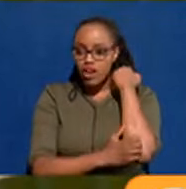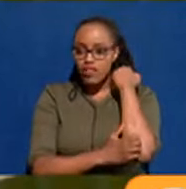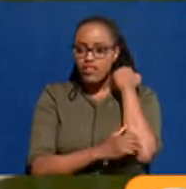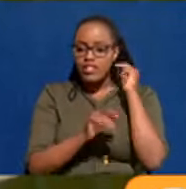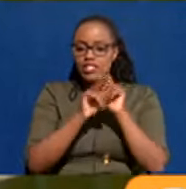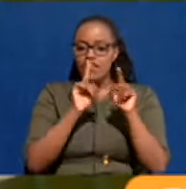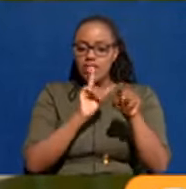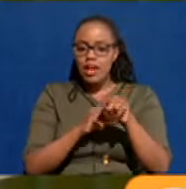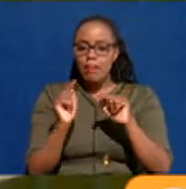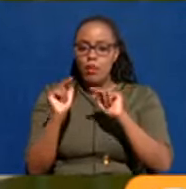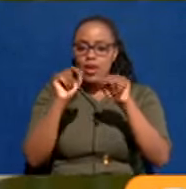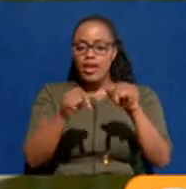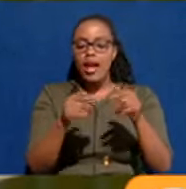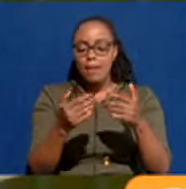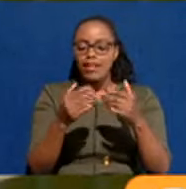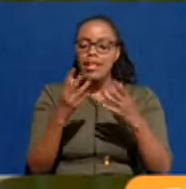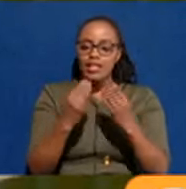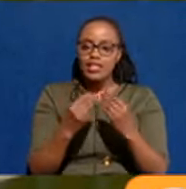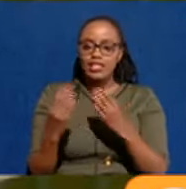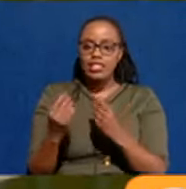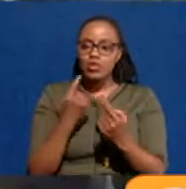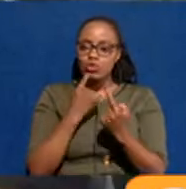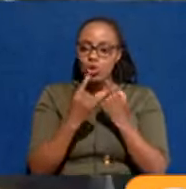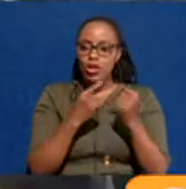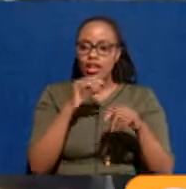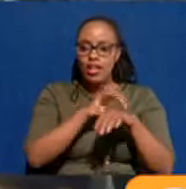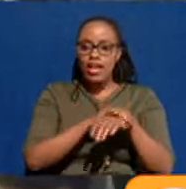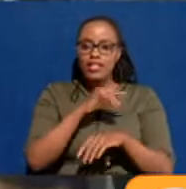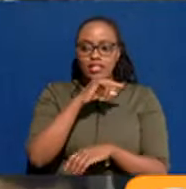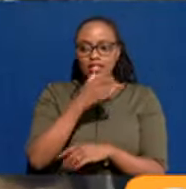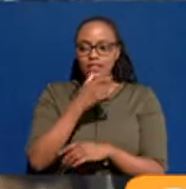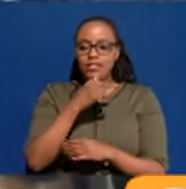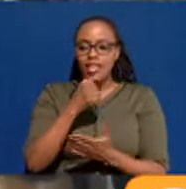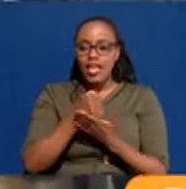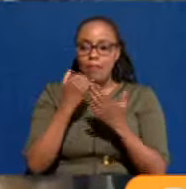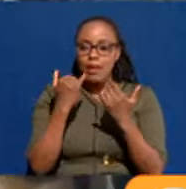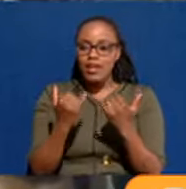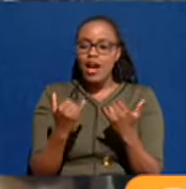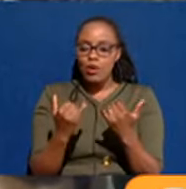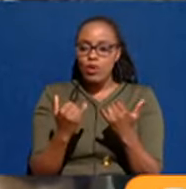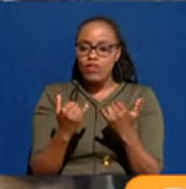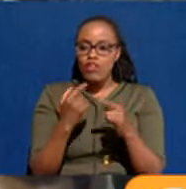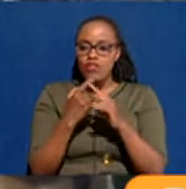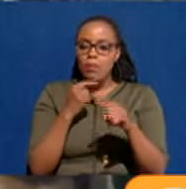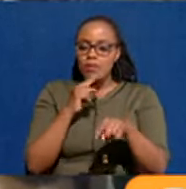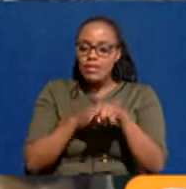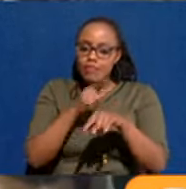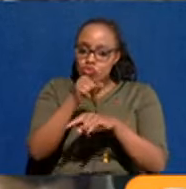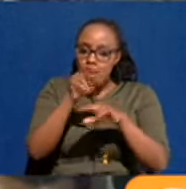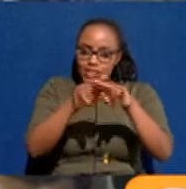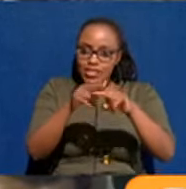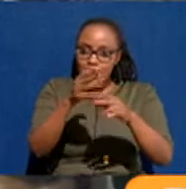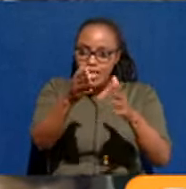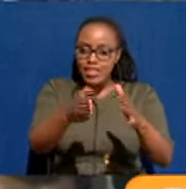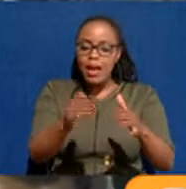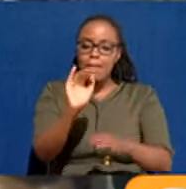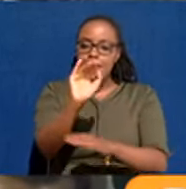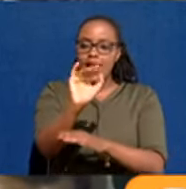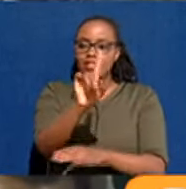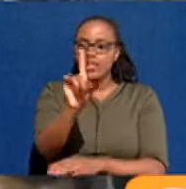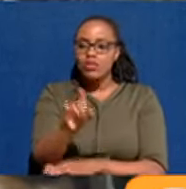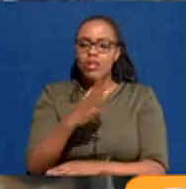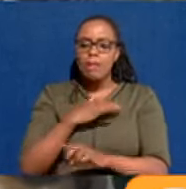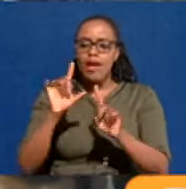Atu wanafika kwa meza yako. Na wanasaidika. Kwa sahihi, since you are seated there, ninauli,